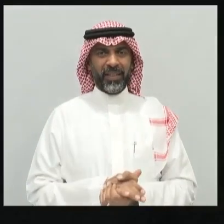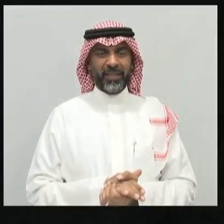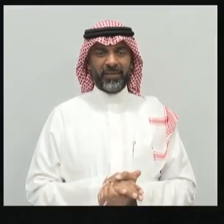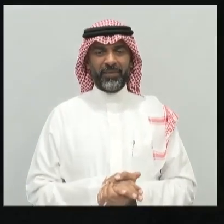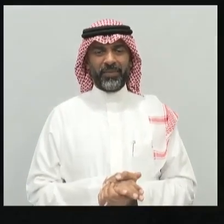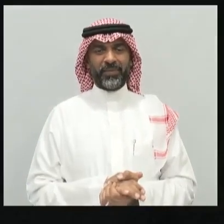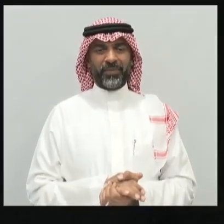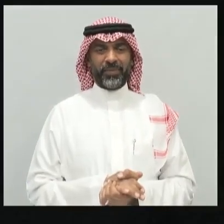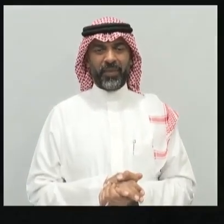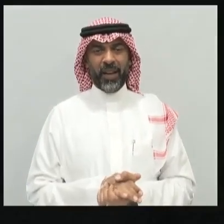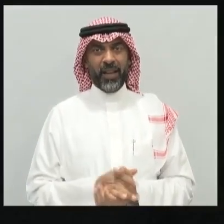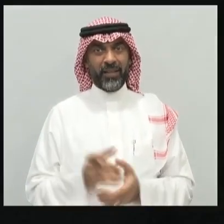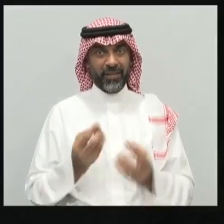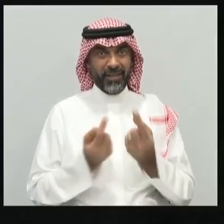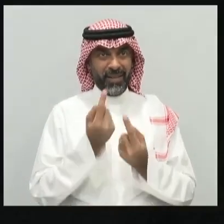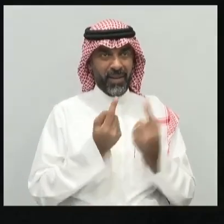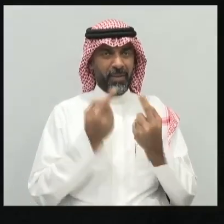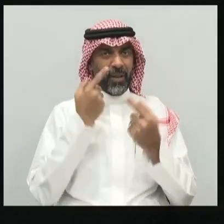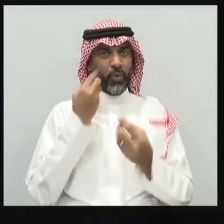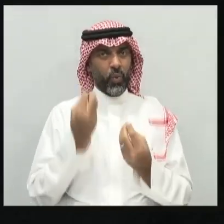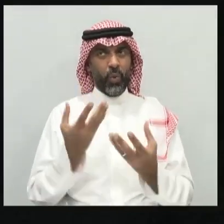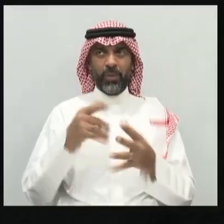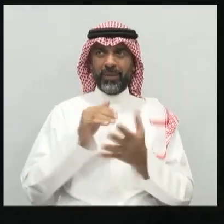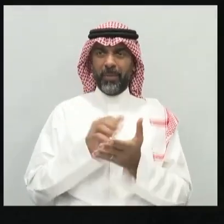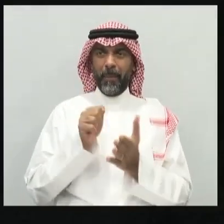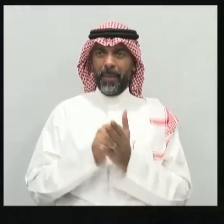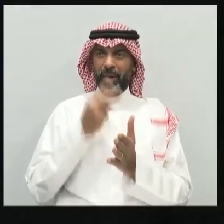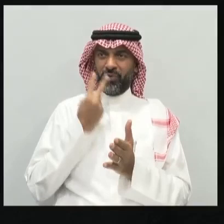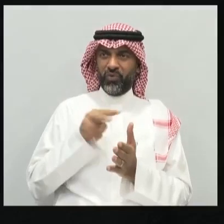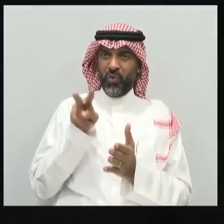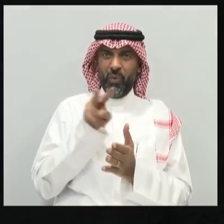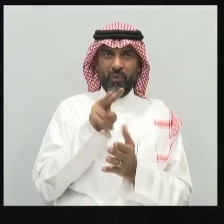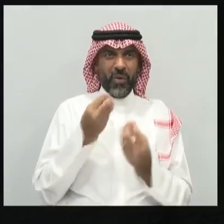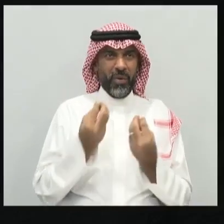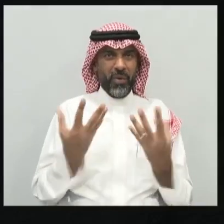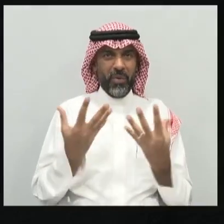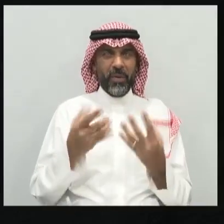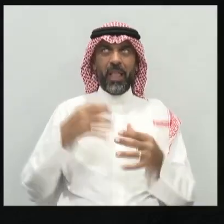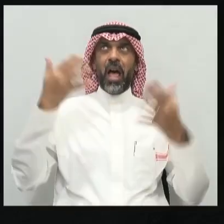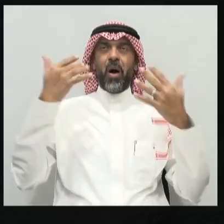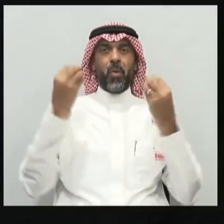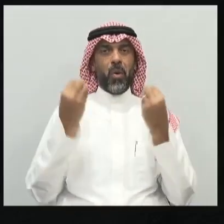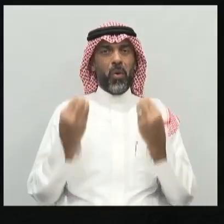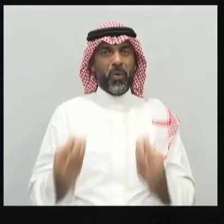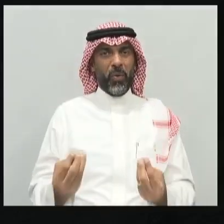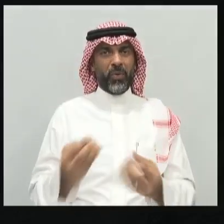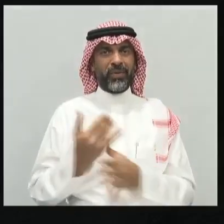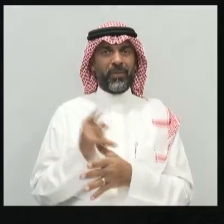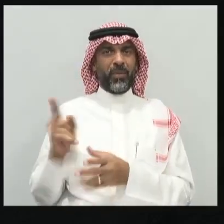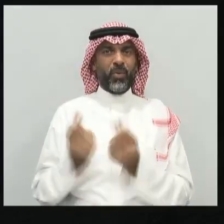جيده تحافظ على ر طافه الجو وتحافظ على الهواء يكون